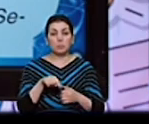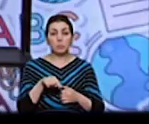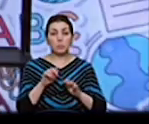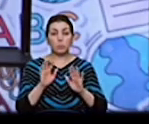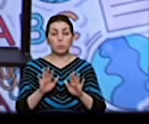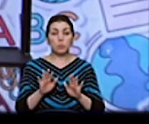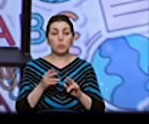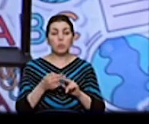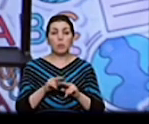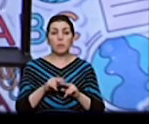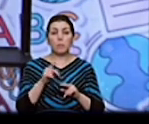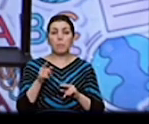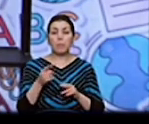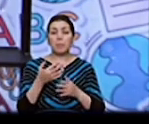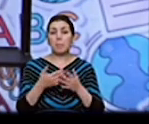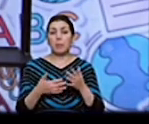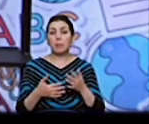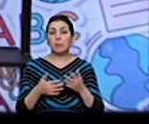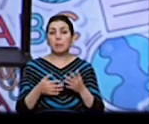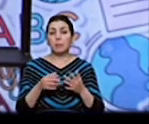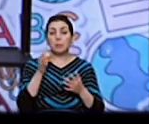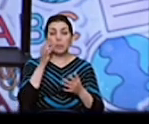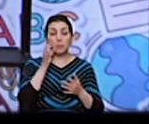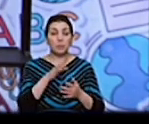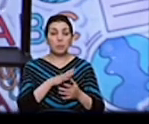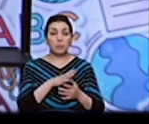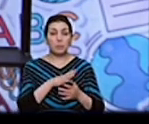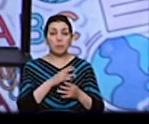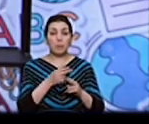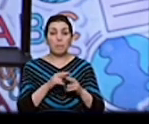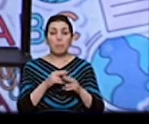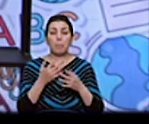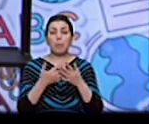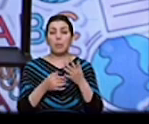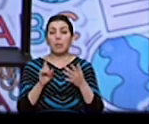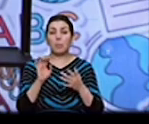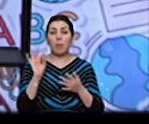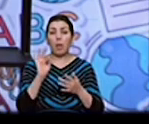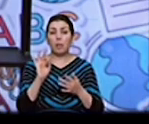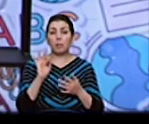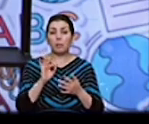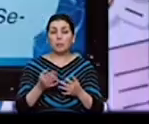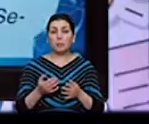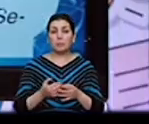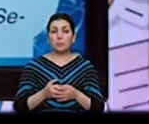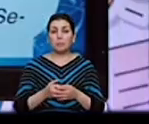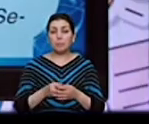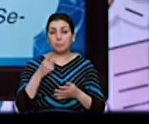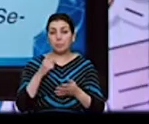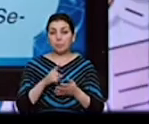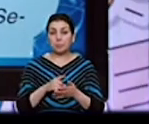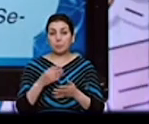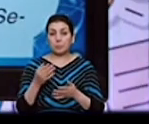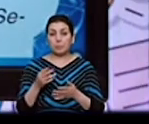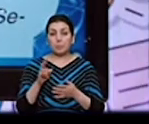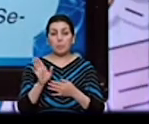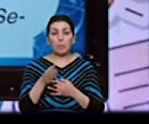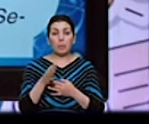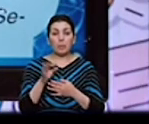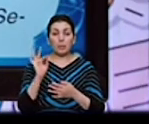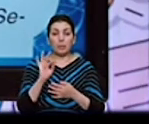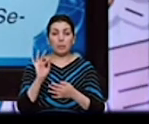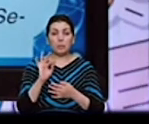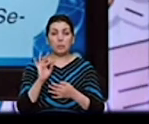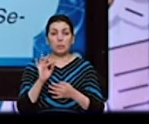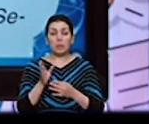bilardi. Ushbu matnni tingladingizmi? Matnimiz nima haqida ekan? Albatta, baliq